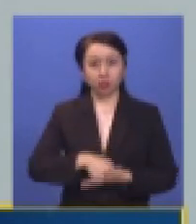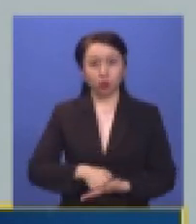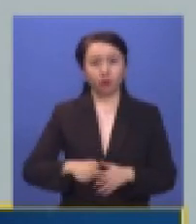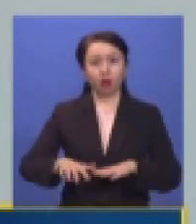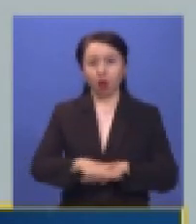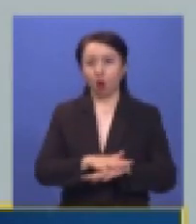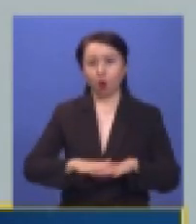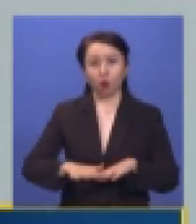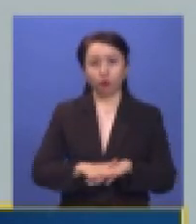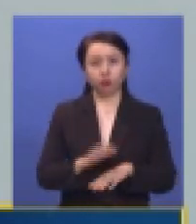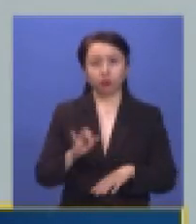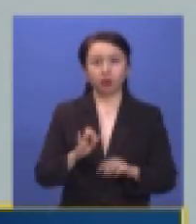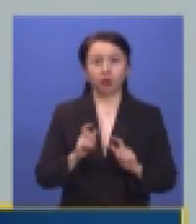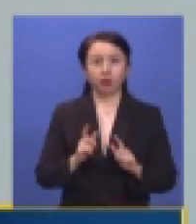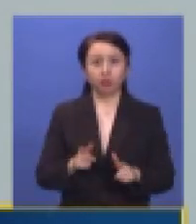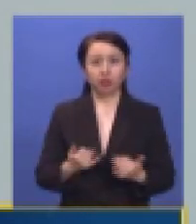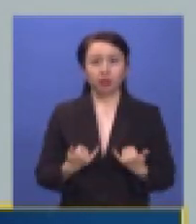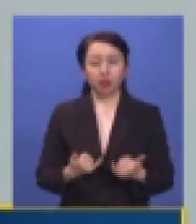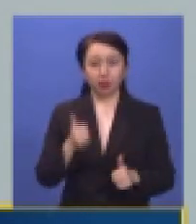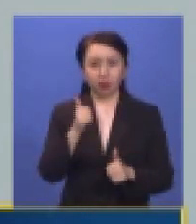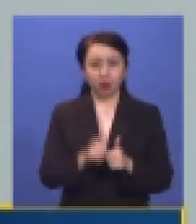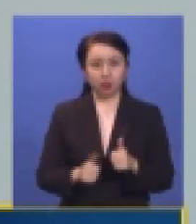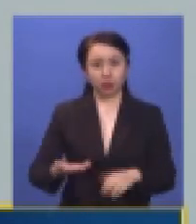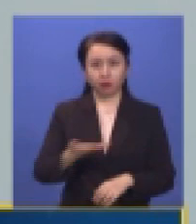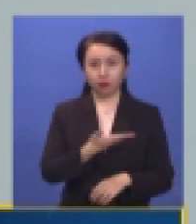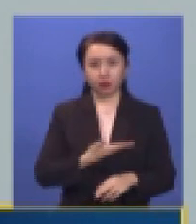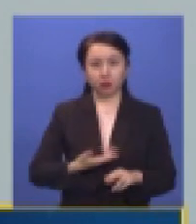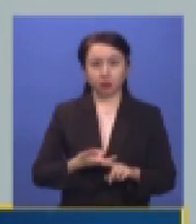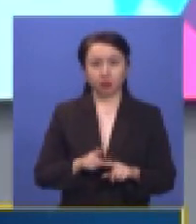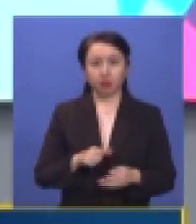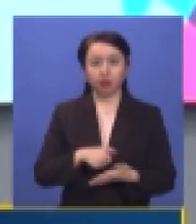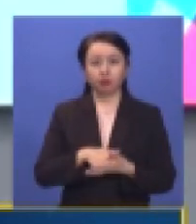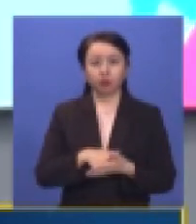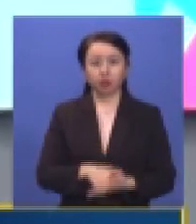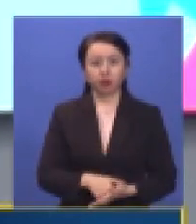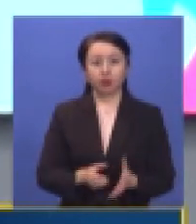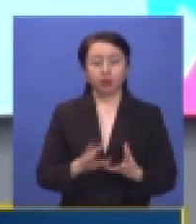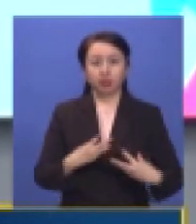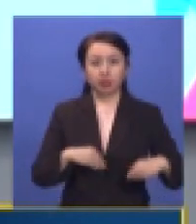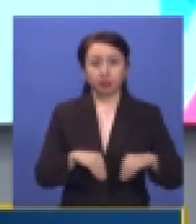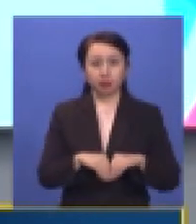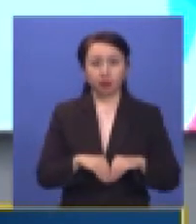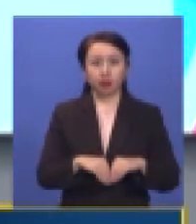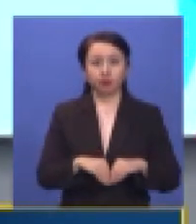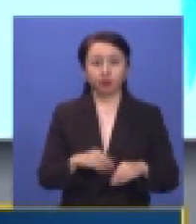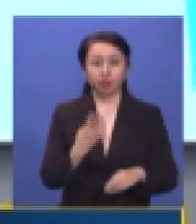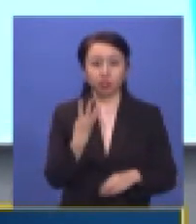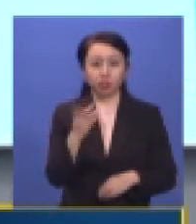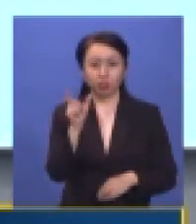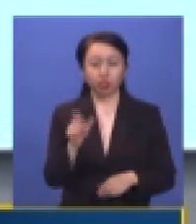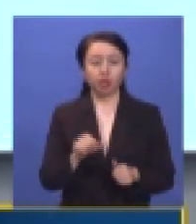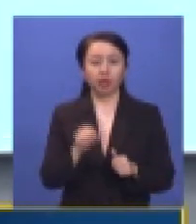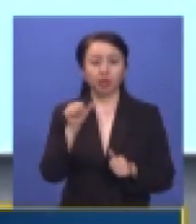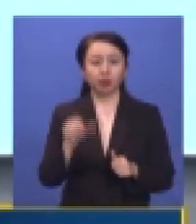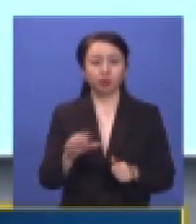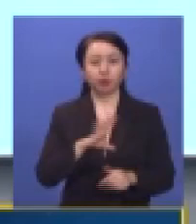общества. И, конечно же, для каждого из нас это фундамент. Семье Даниловых 4 человека. Именно они